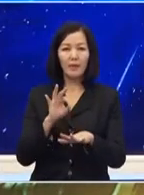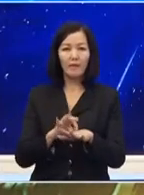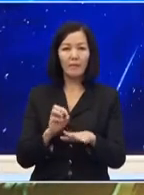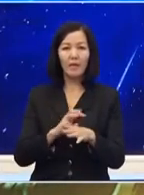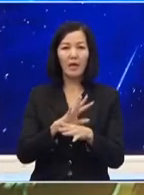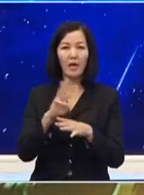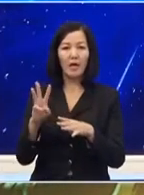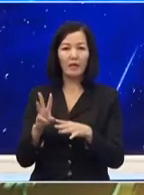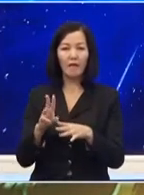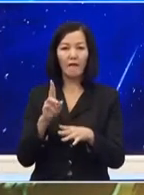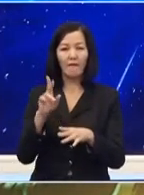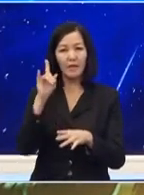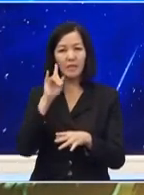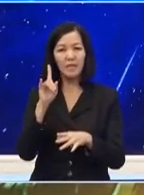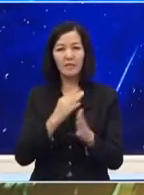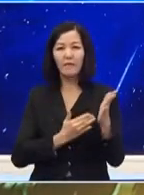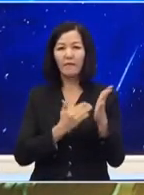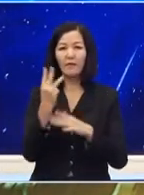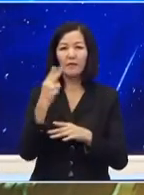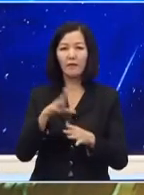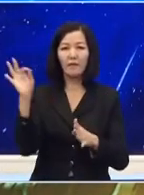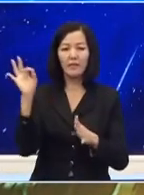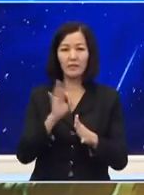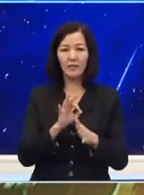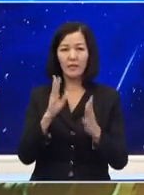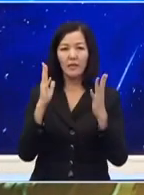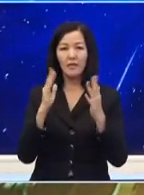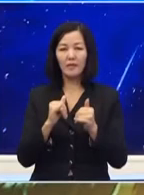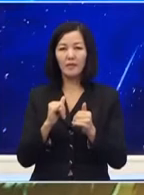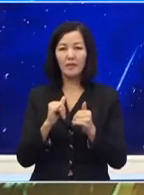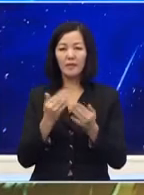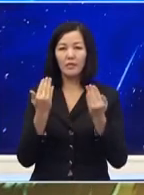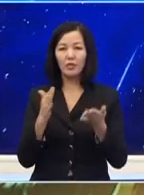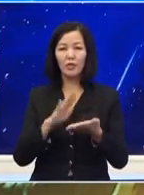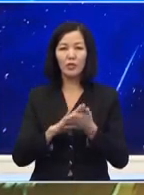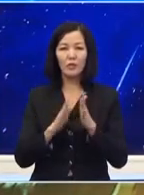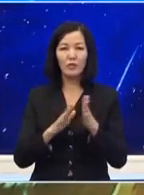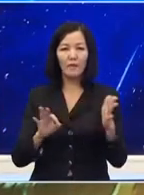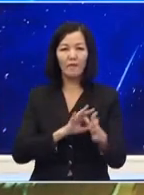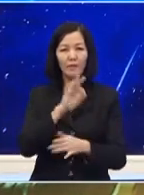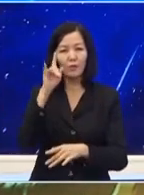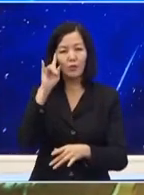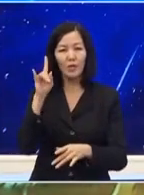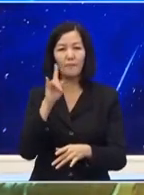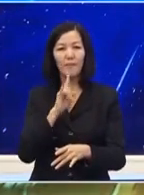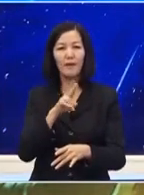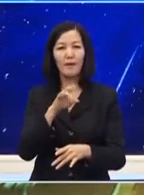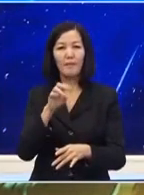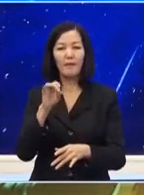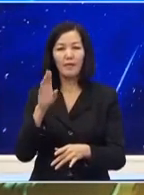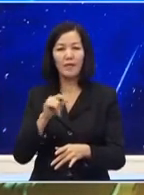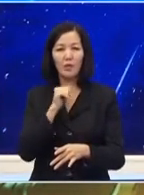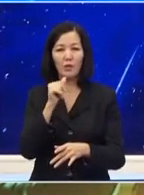Заболеваемость коронавирусом в Казахстане выросла на 20%. Наименее благоприятная ситуация в Восточно-Казахстанской,